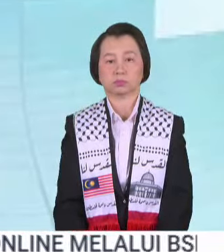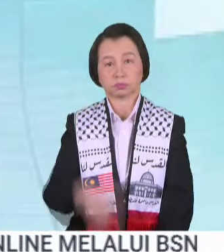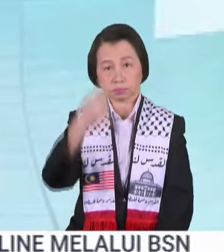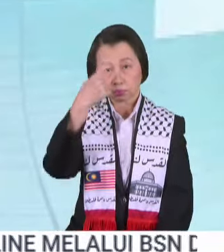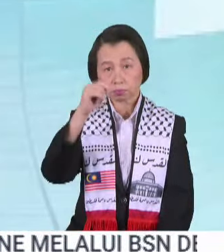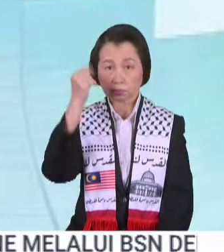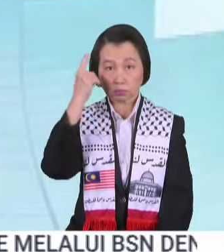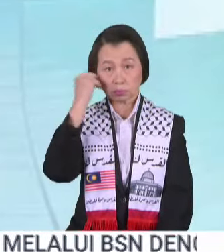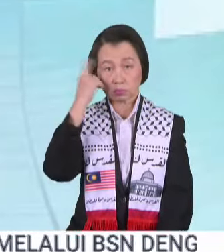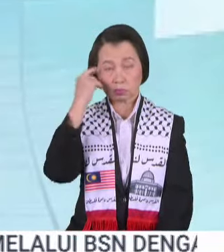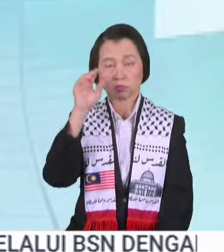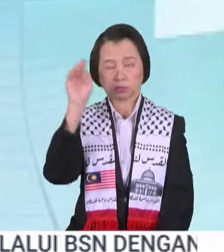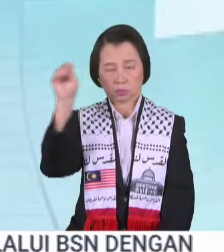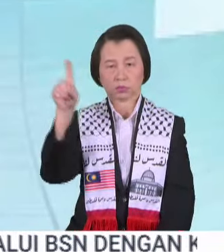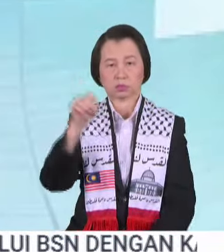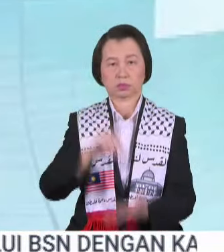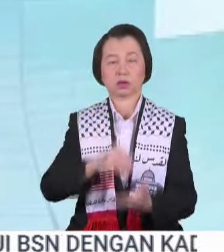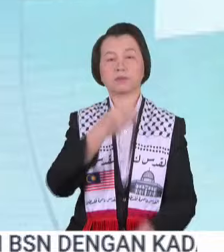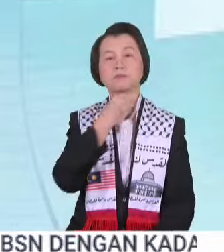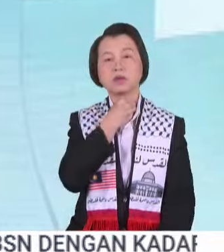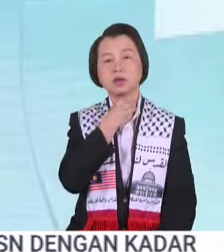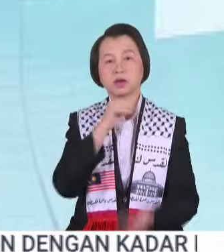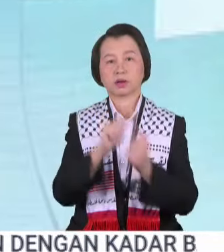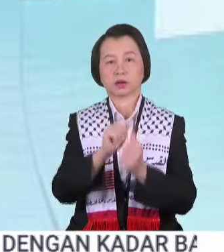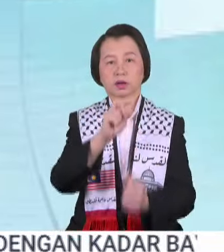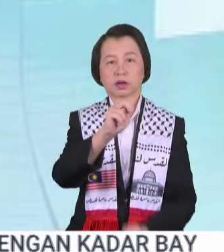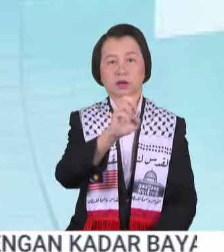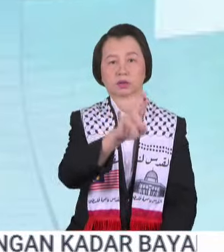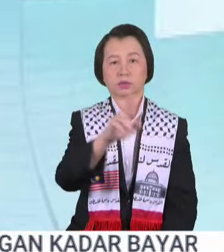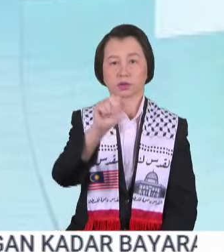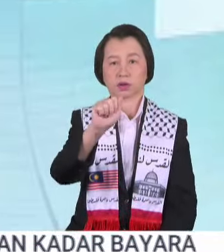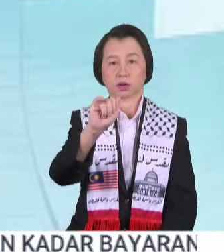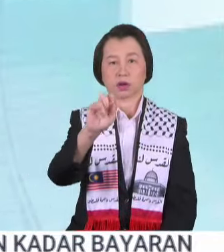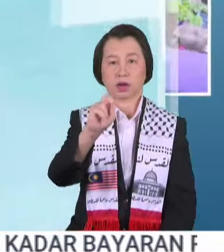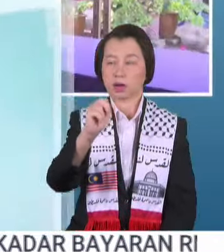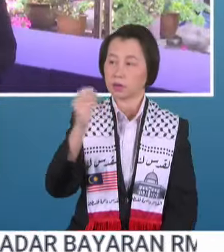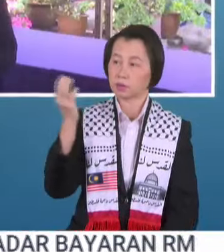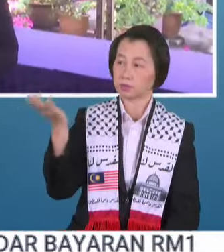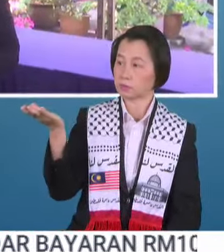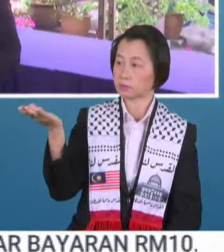Untuk perkembangan di Setiawan Perak, kita bersama Nur Ain Abu Bakar. Silakan Ain.